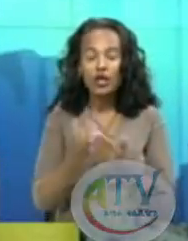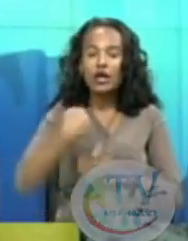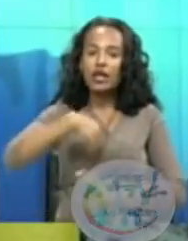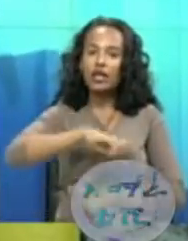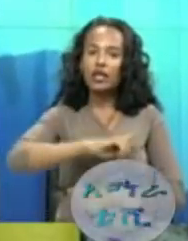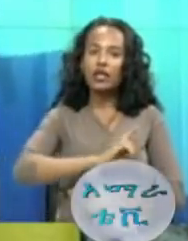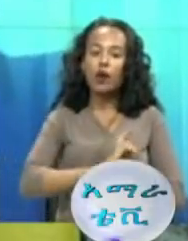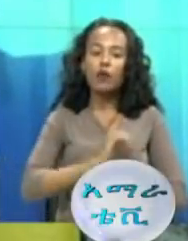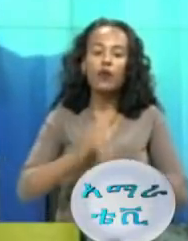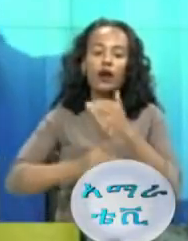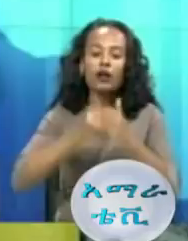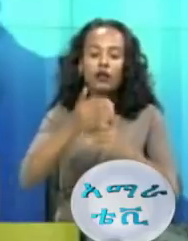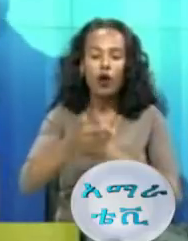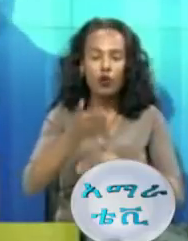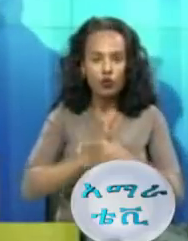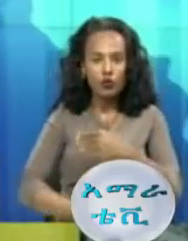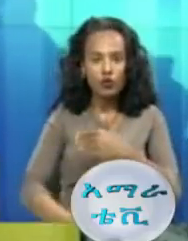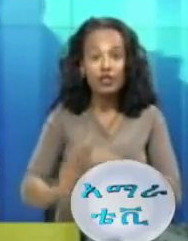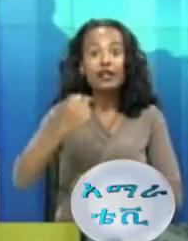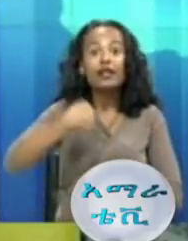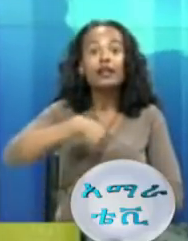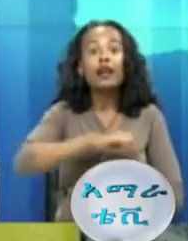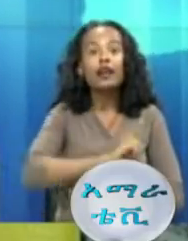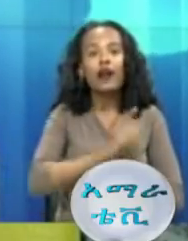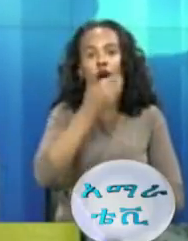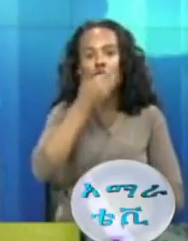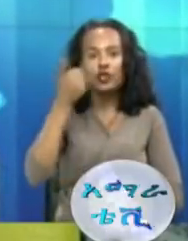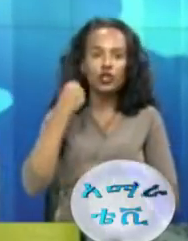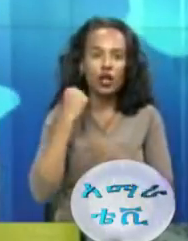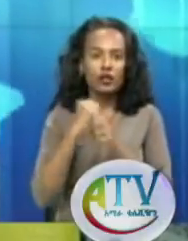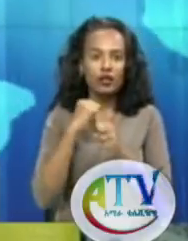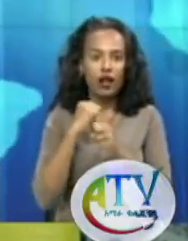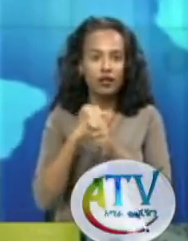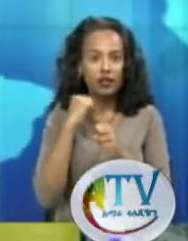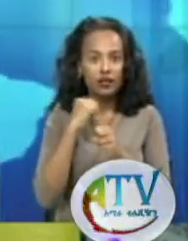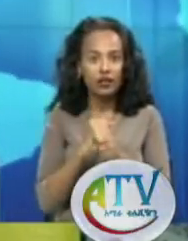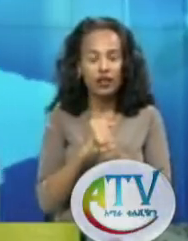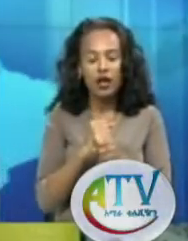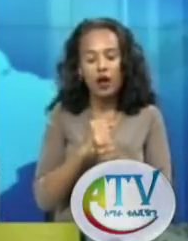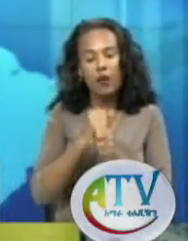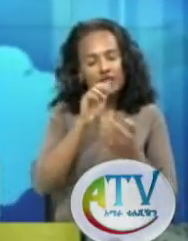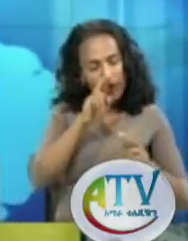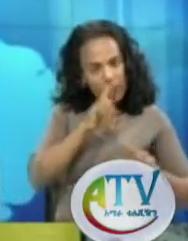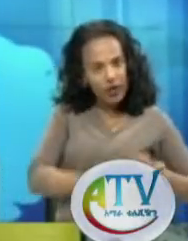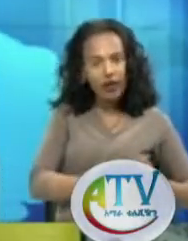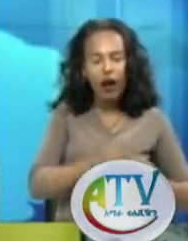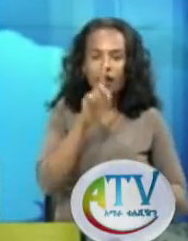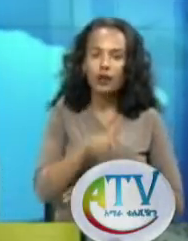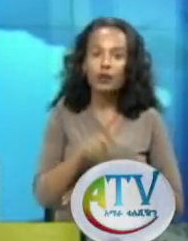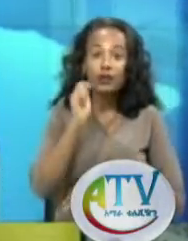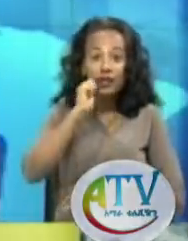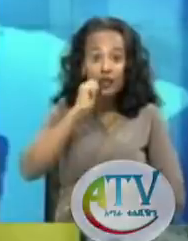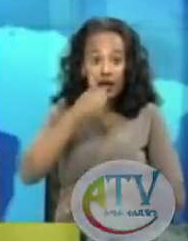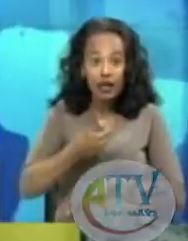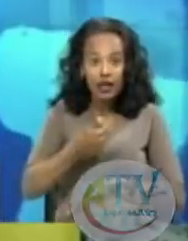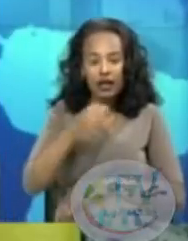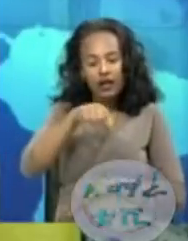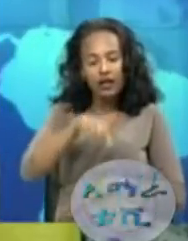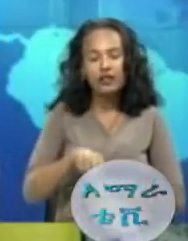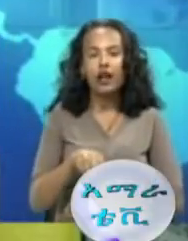እኛም ለቀጣዩ ትውልድ ከእኛ የተሻለ ስራ ሰርተን ማስረከብ አለብን። ነገ